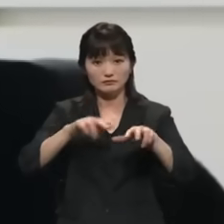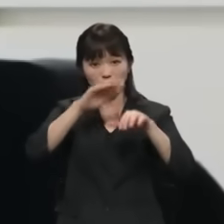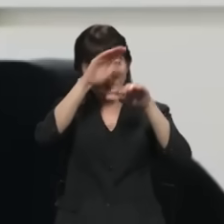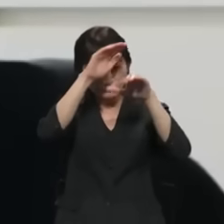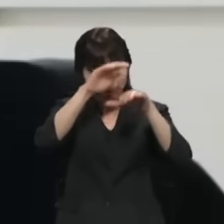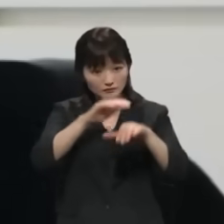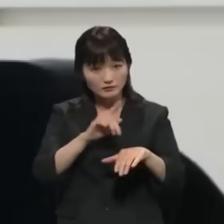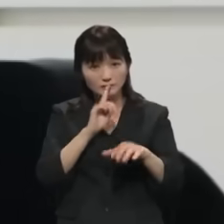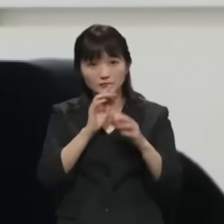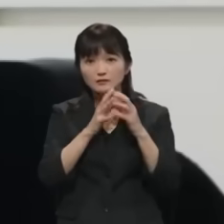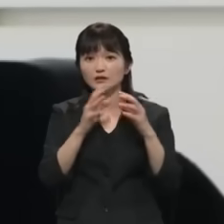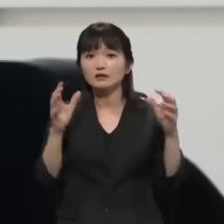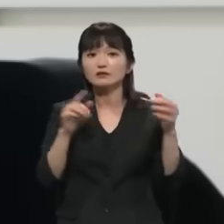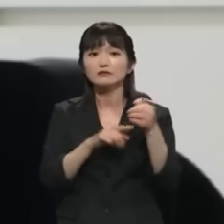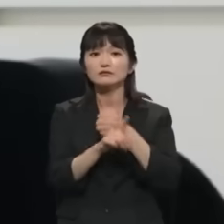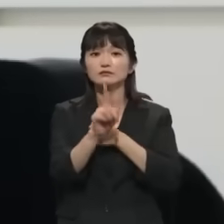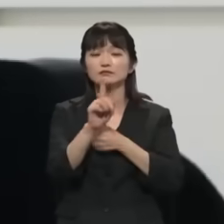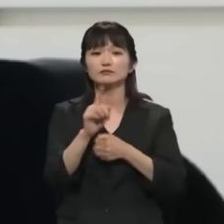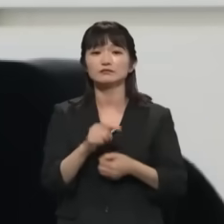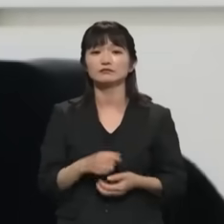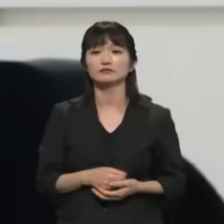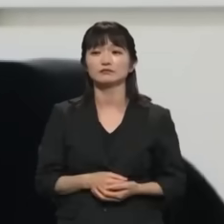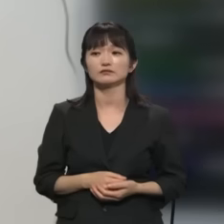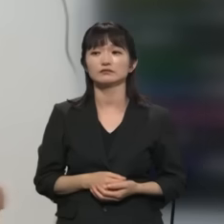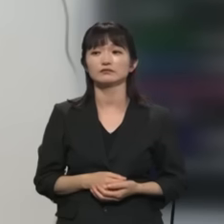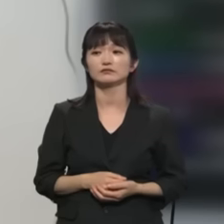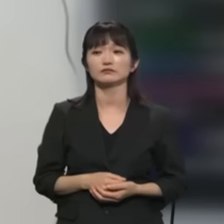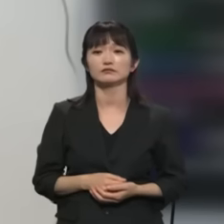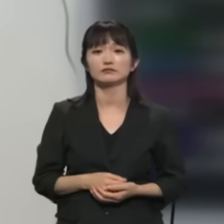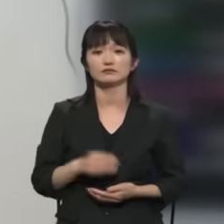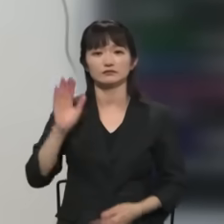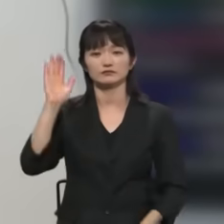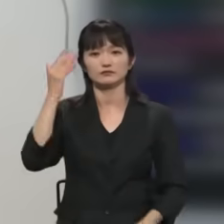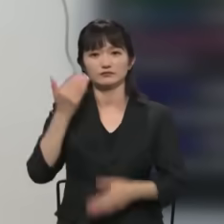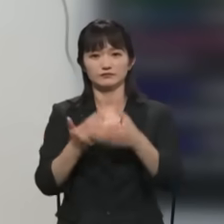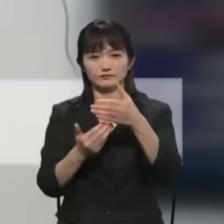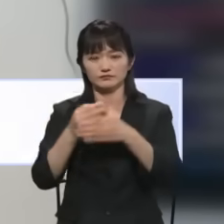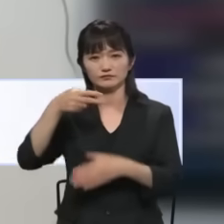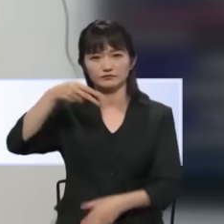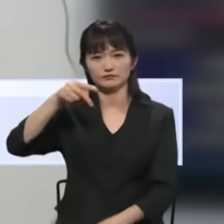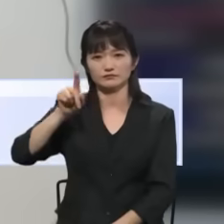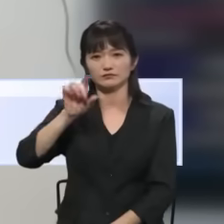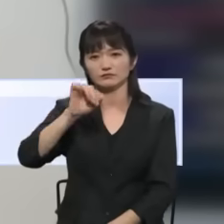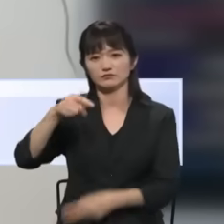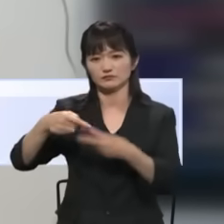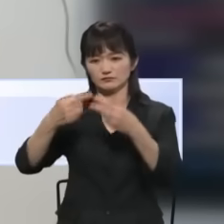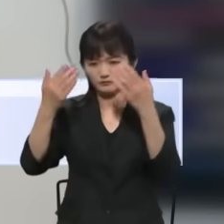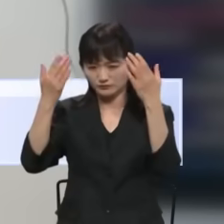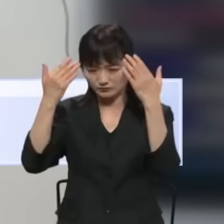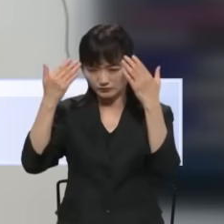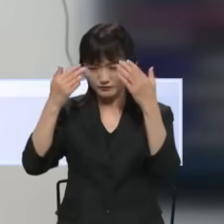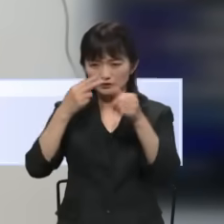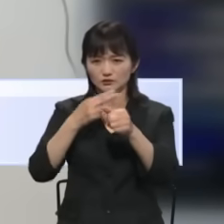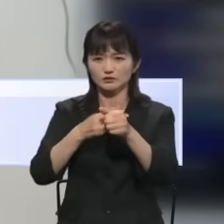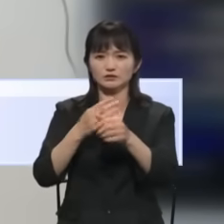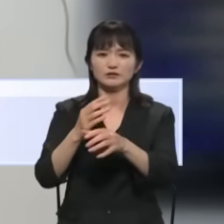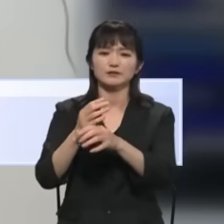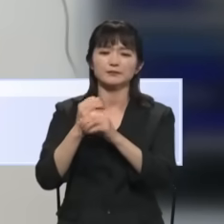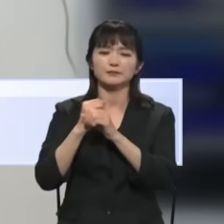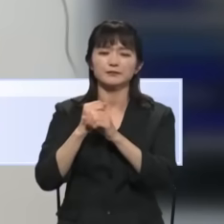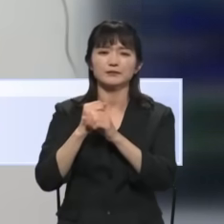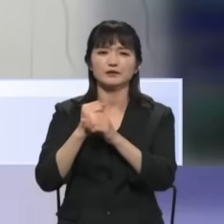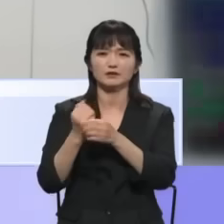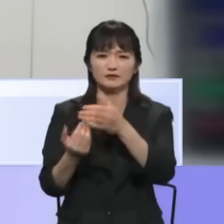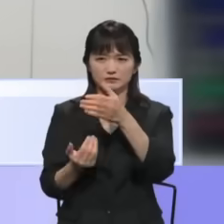사안이 불거진 또 이유가 있을까요 아마도 최근에 발생한 그 서이초의 교사 사망 사건 때문에 좀 지금 사람들이